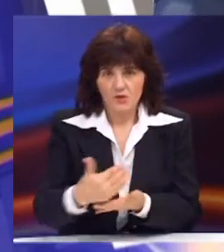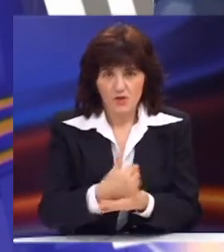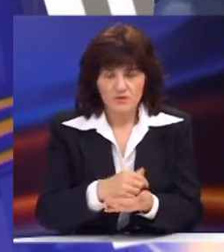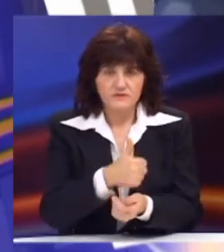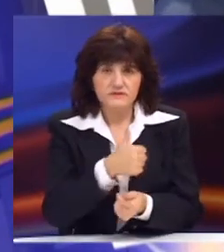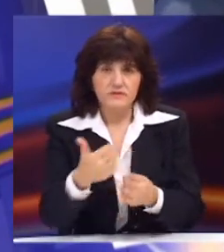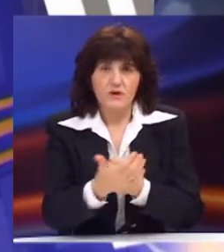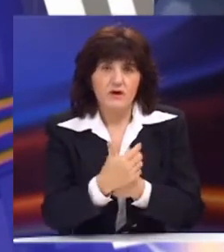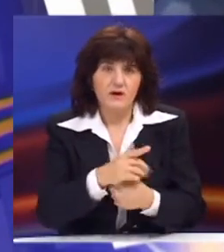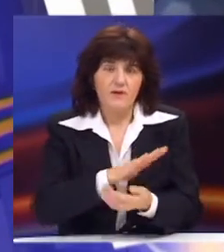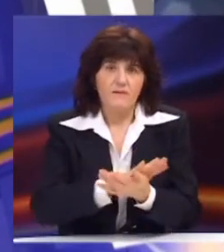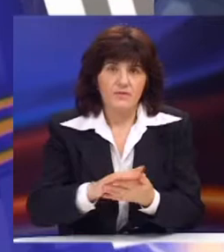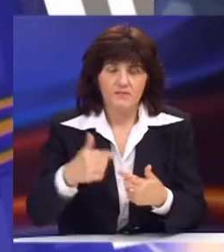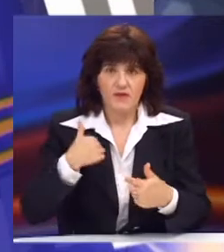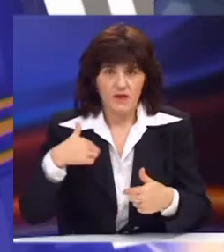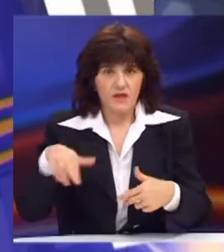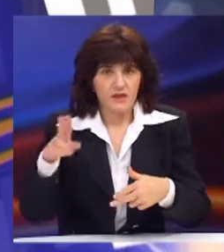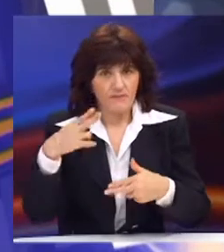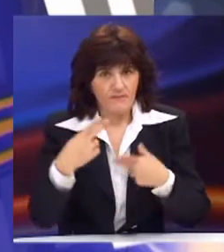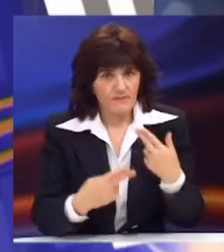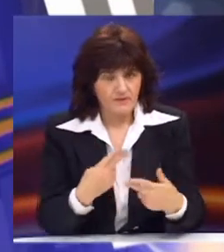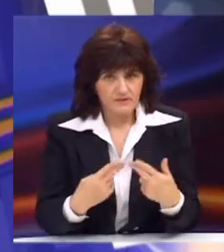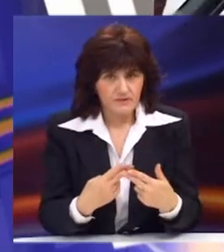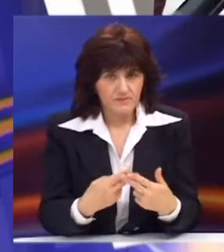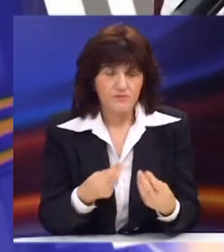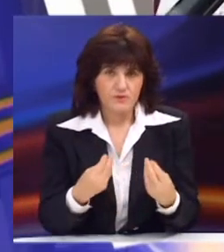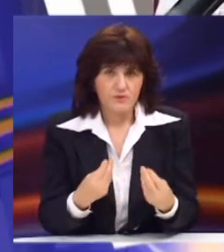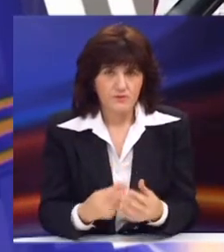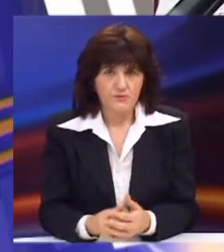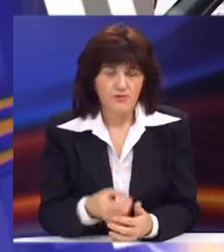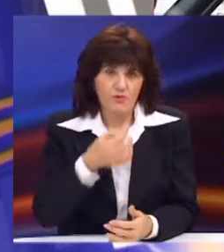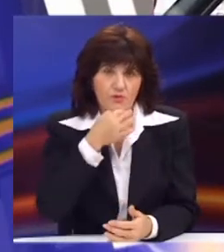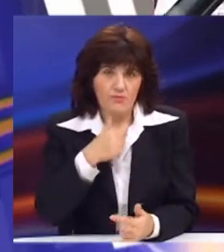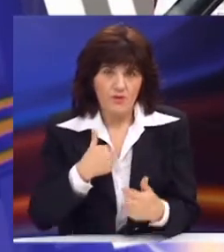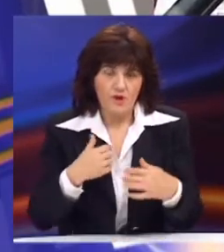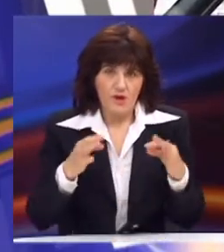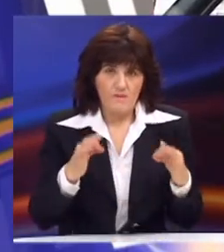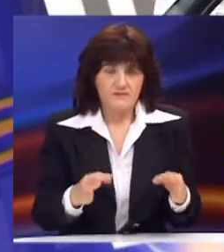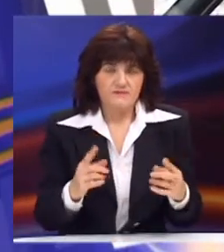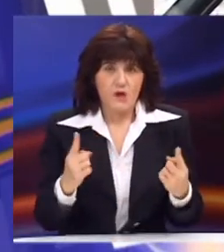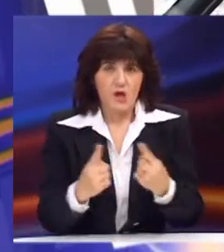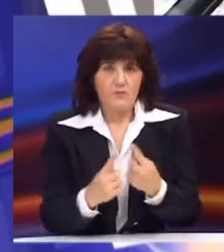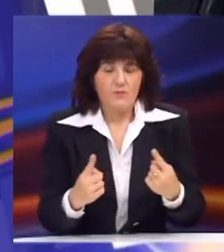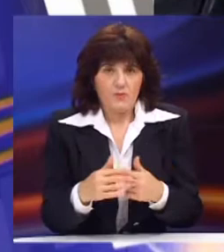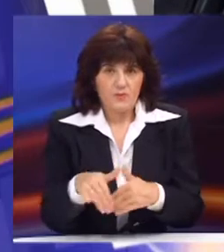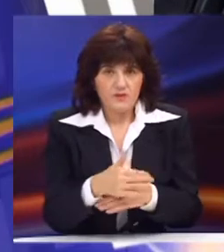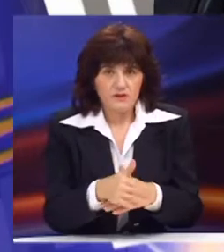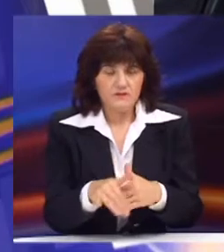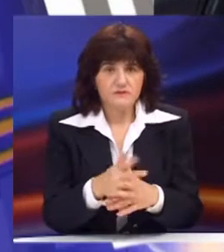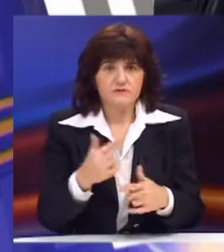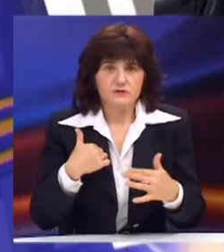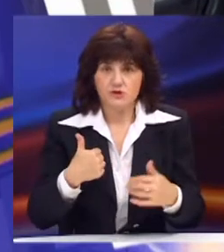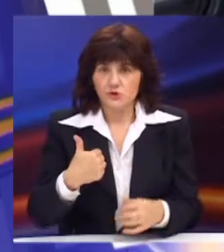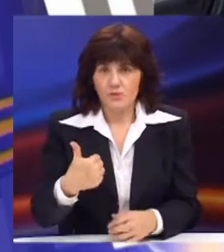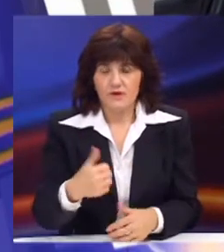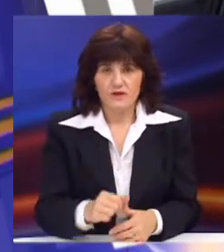iskoristimo ovo je mogućnost da besplatno preglede. To je. Dobro je za nas. Bolje da smo bezbedni na putu. Ova akcija je